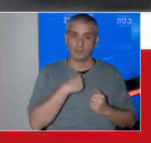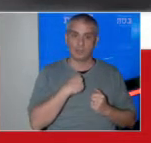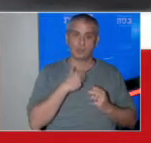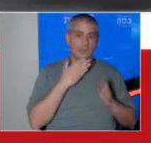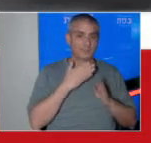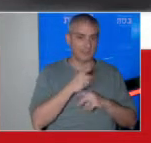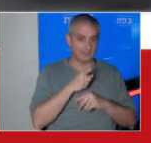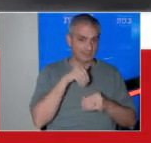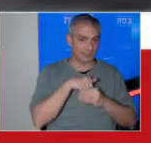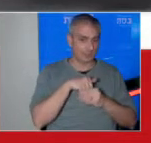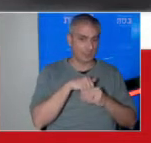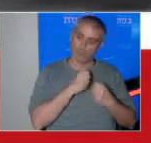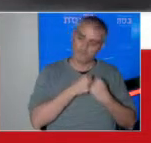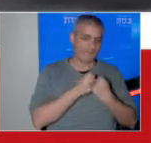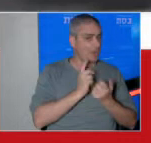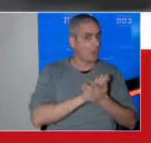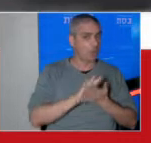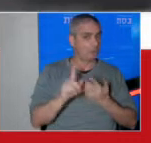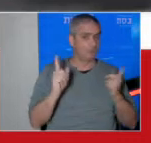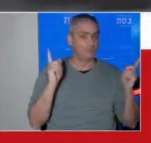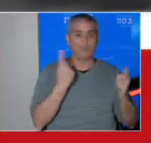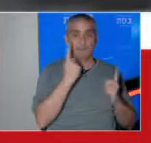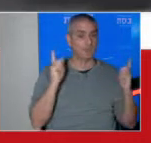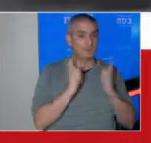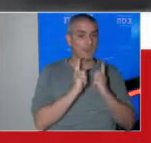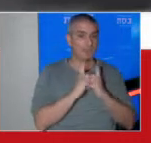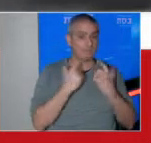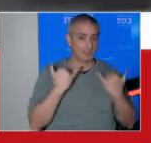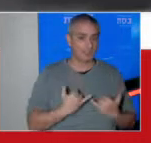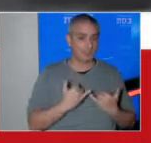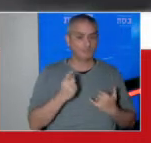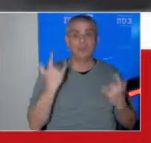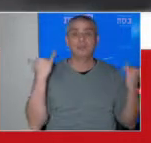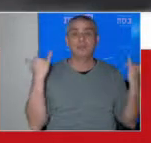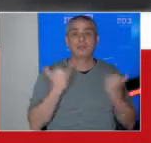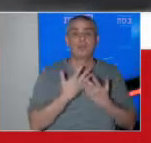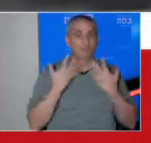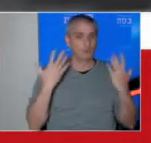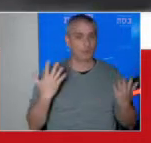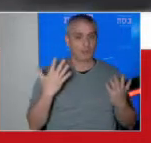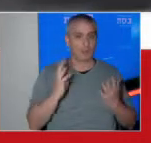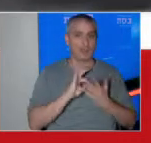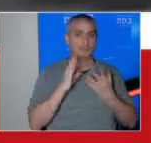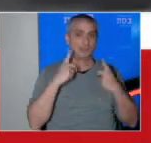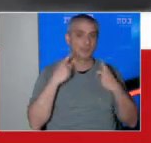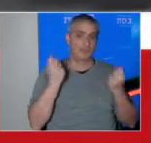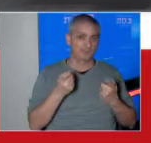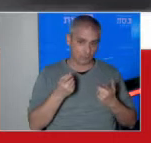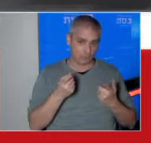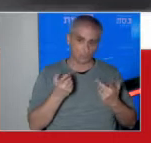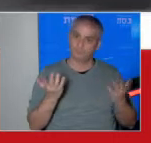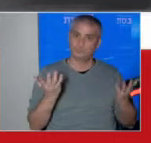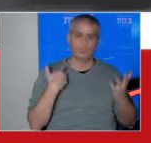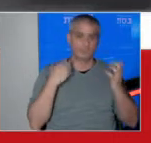להיכנס למערכה מאוד לא פשוטה, וקיצור הבידודים עכשיו כן. הוא טעות חמורה למערכת החינוך, אז